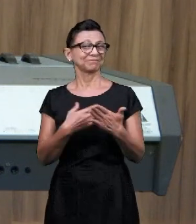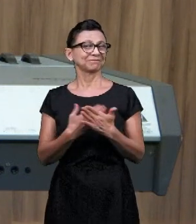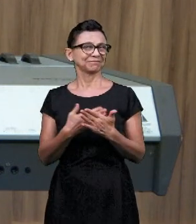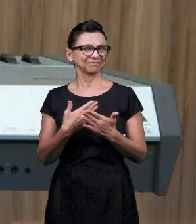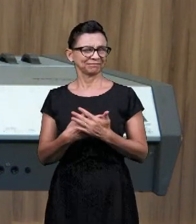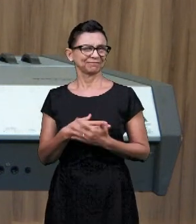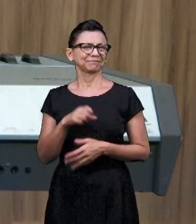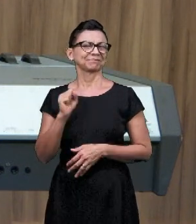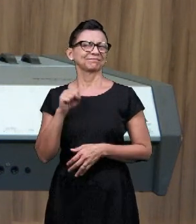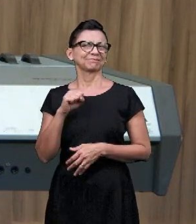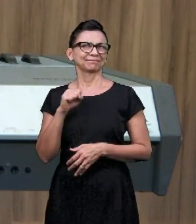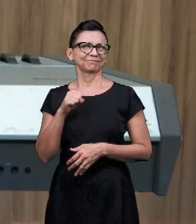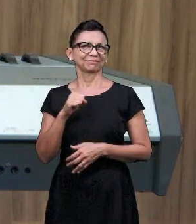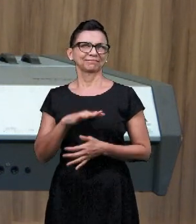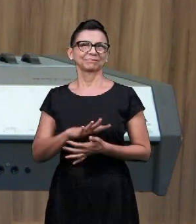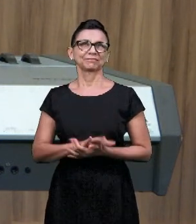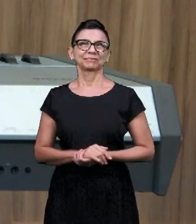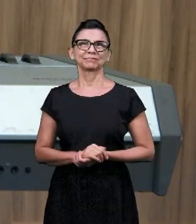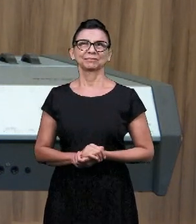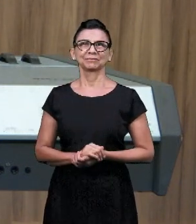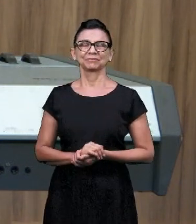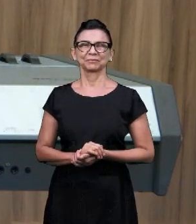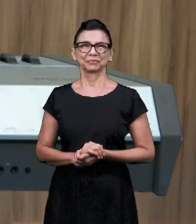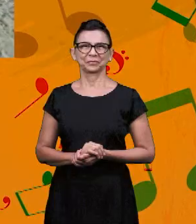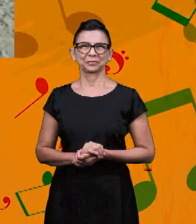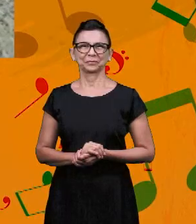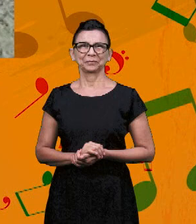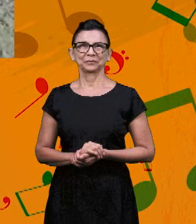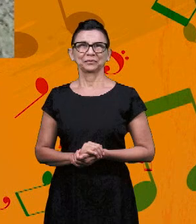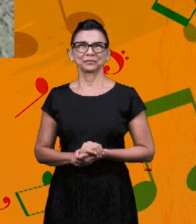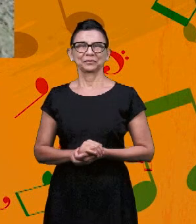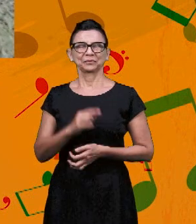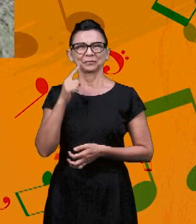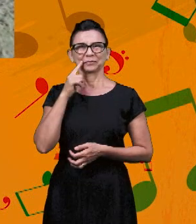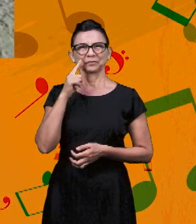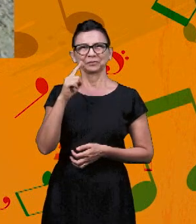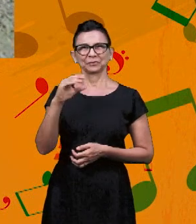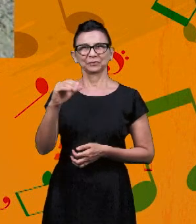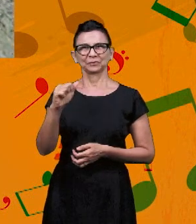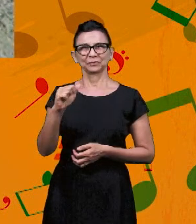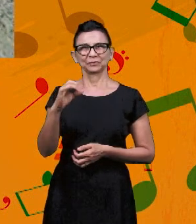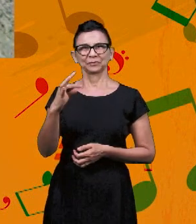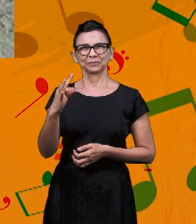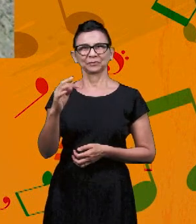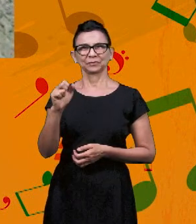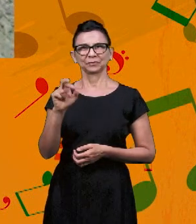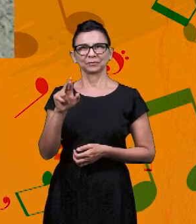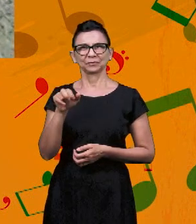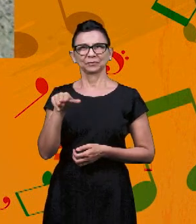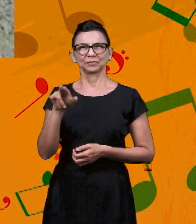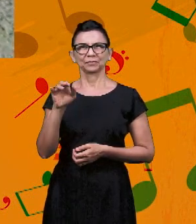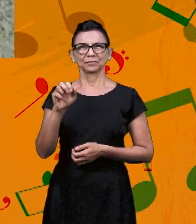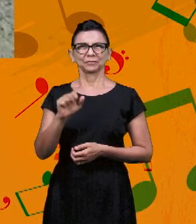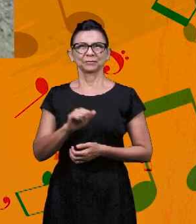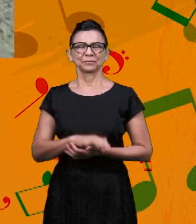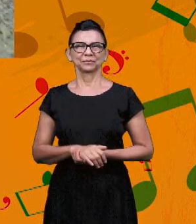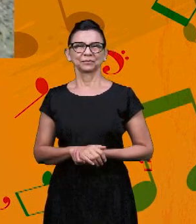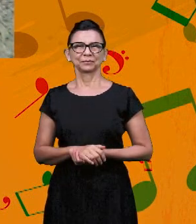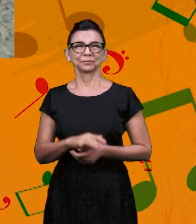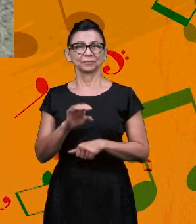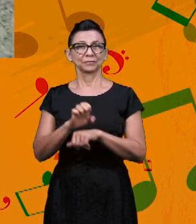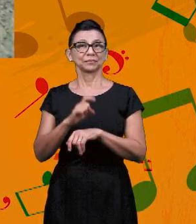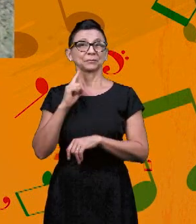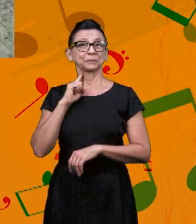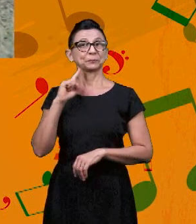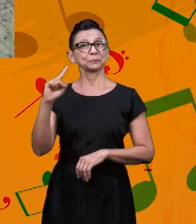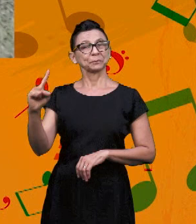tout droit au moment très attendu. Catarina Camarota, de Belo Horizonte, Minas Gerais. De Belo Horizonte,